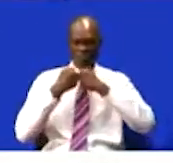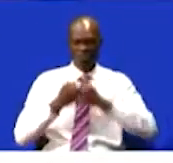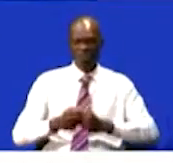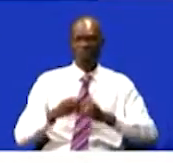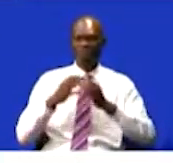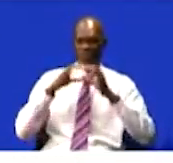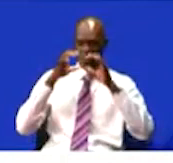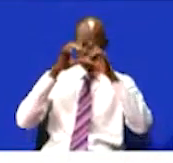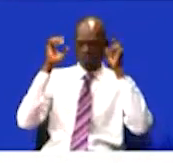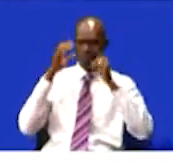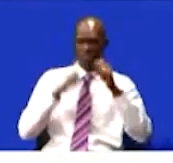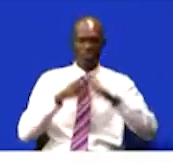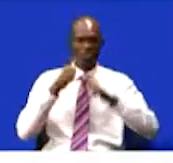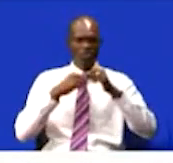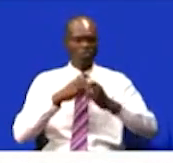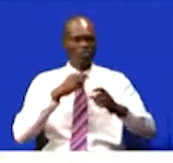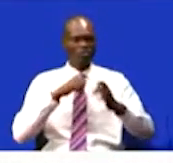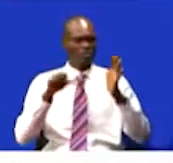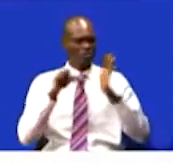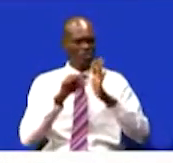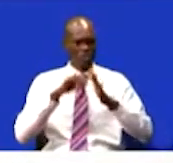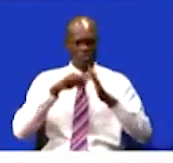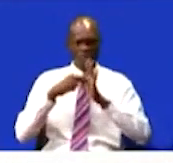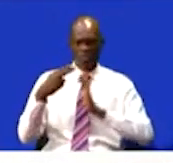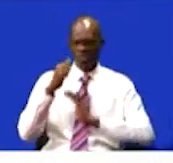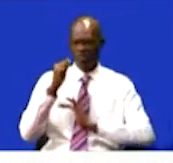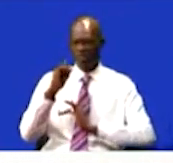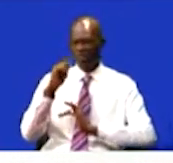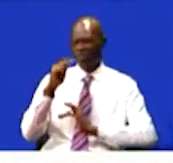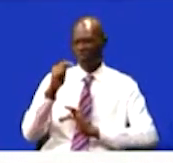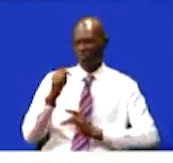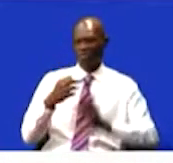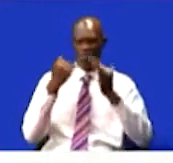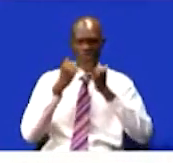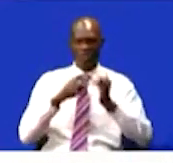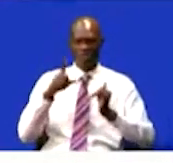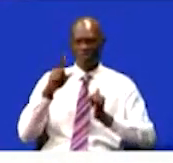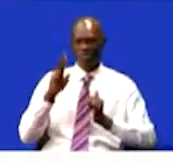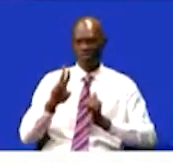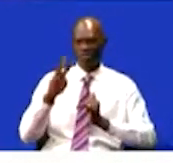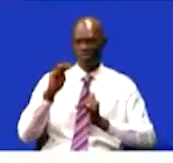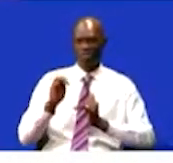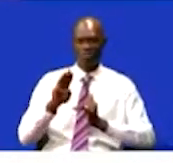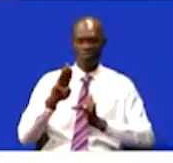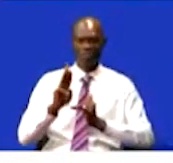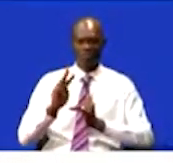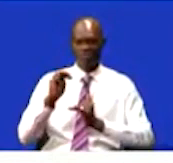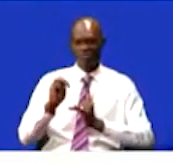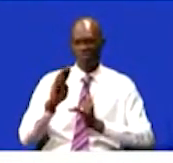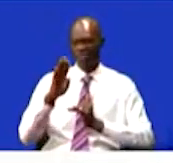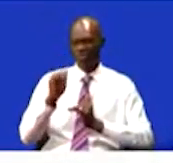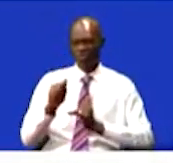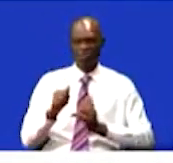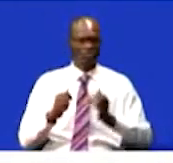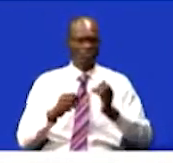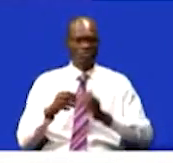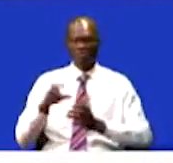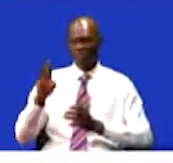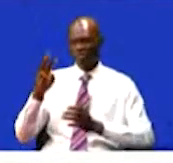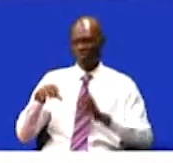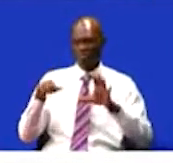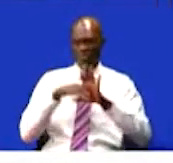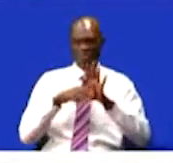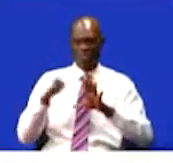piny mabende osebedo ka chando ji e pinyno ero mar Haiti. Migosi Lumumba en achiel kuom MCAs kweko